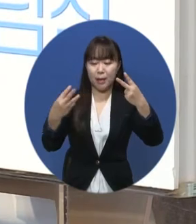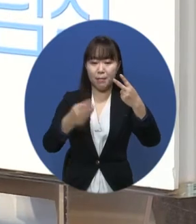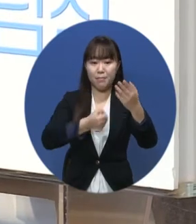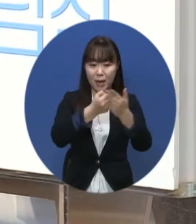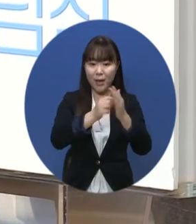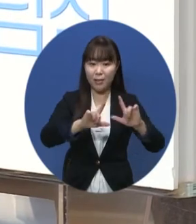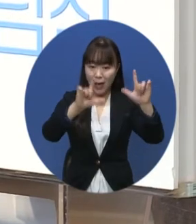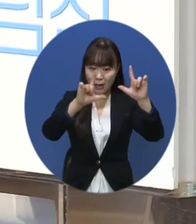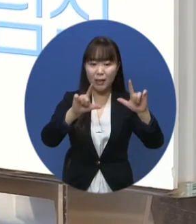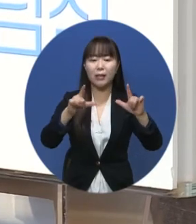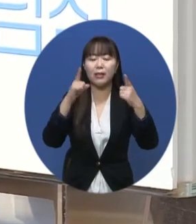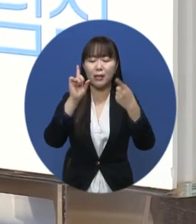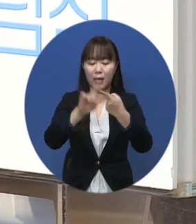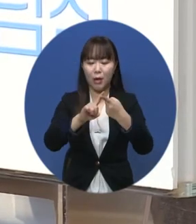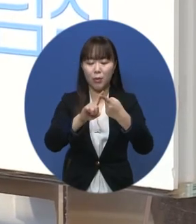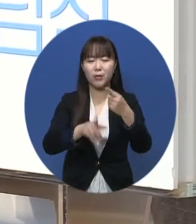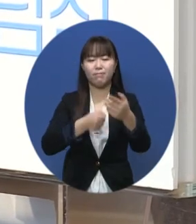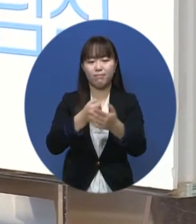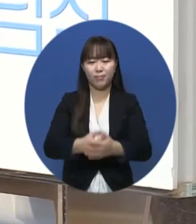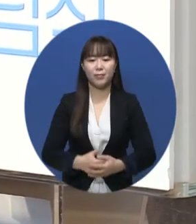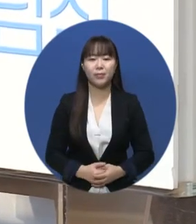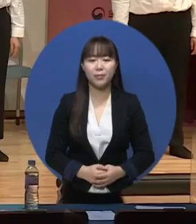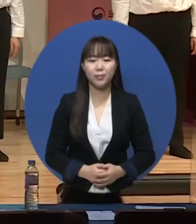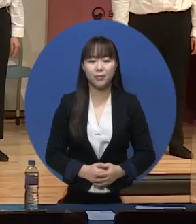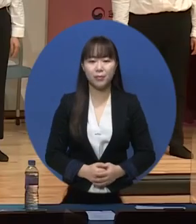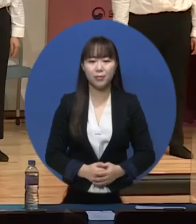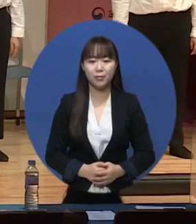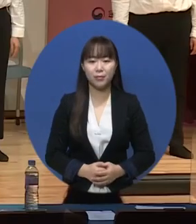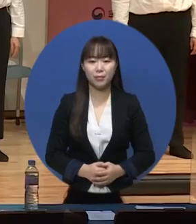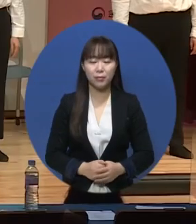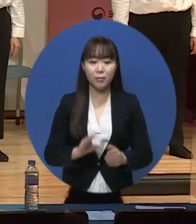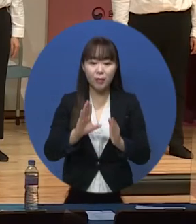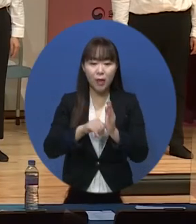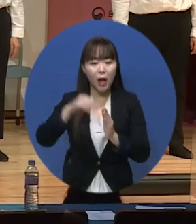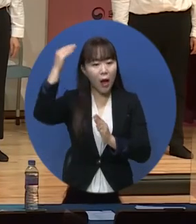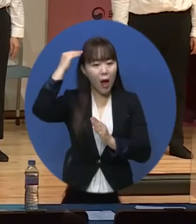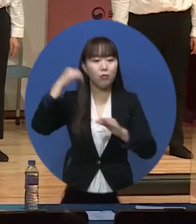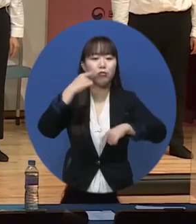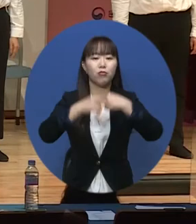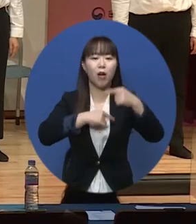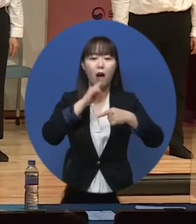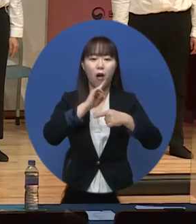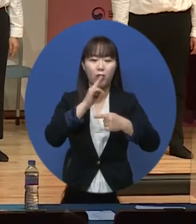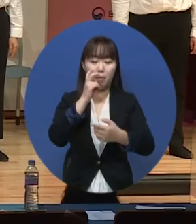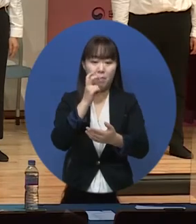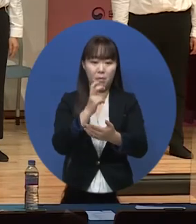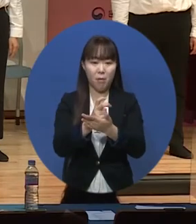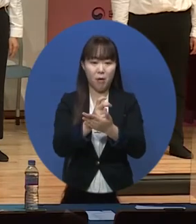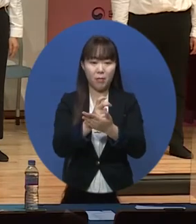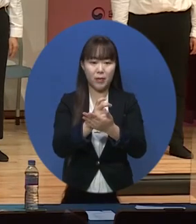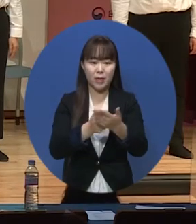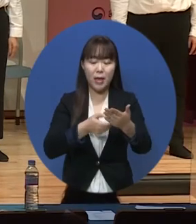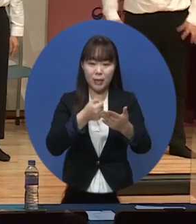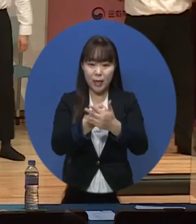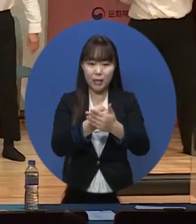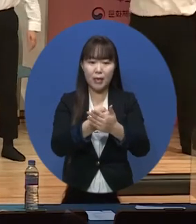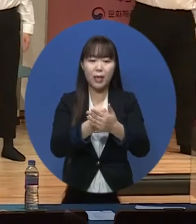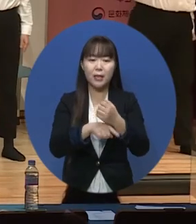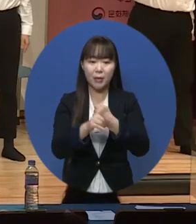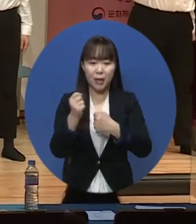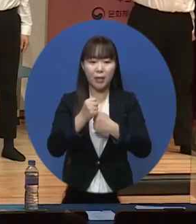한국수어의 날로 지정됐습니다. 이날 한국수어 언어법 제정의 의미를 담은 극단